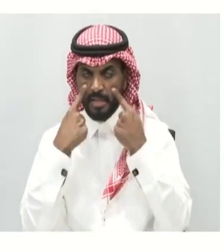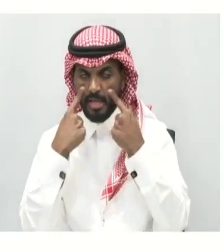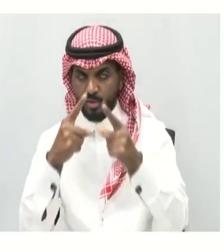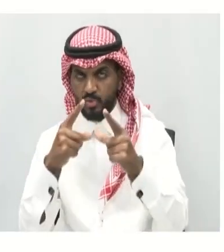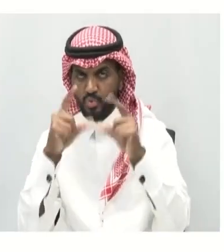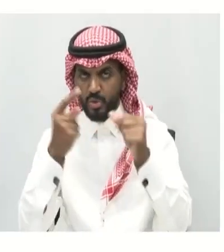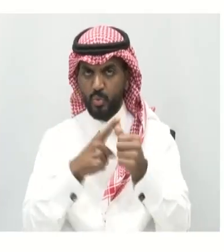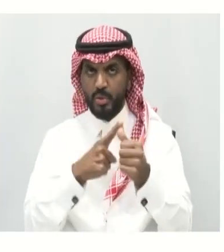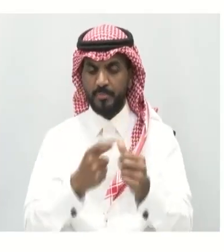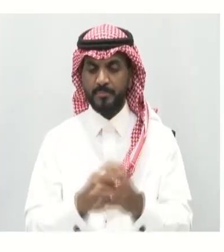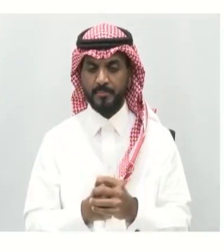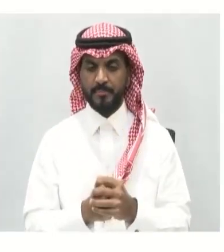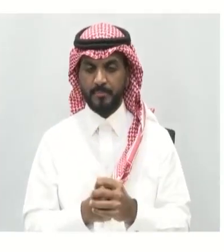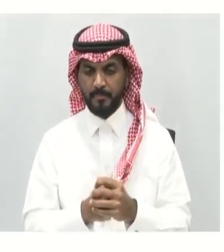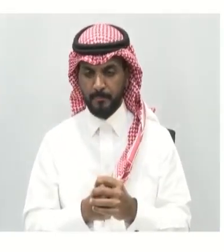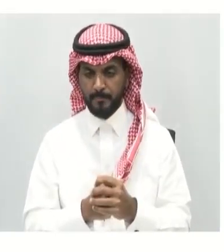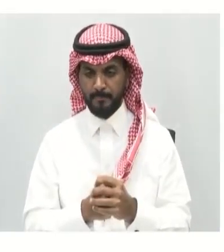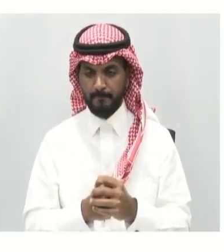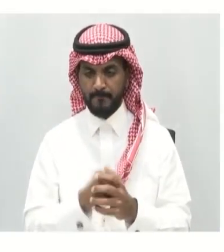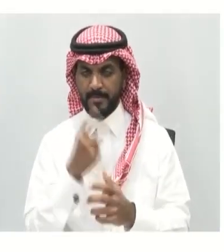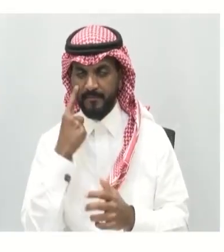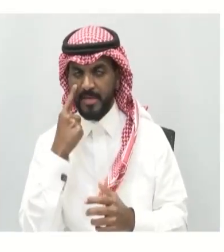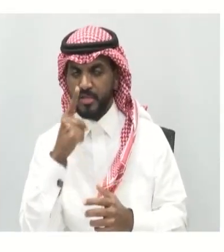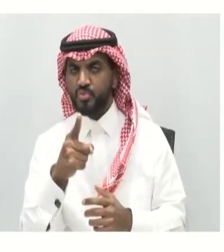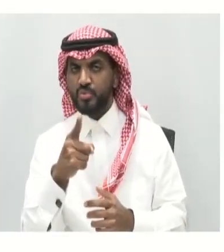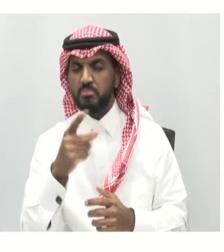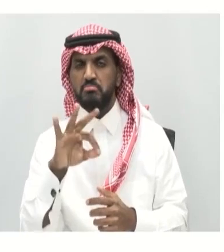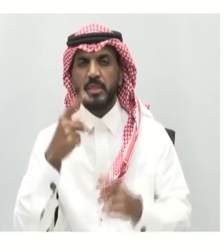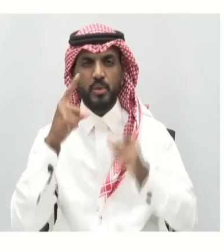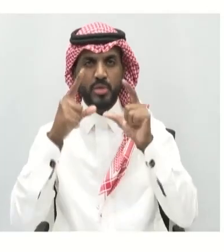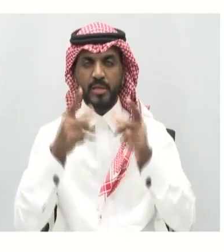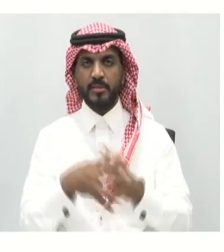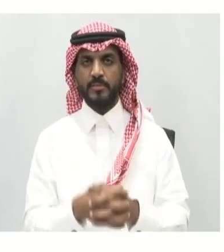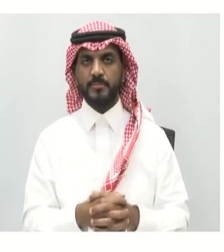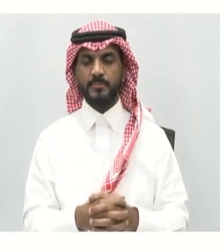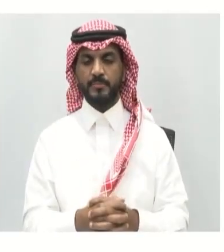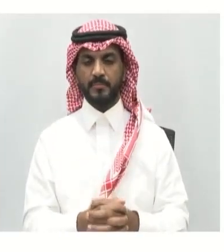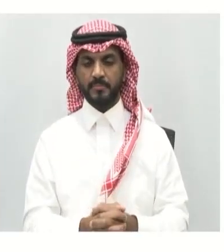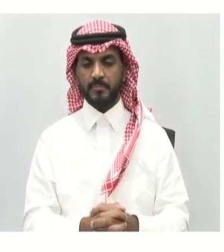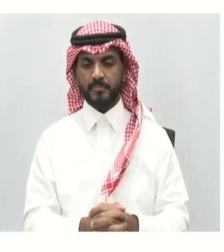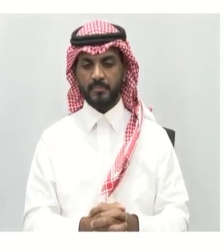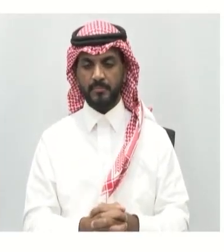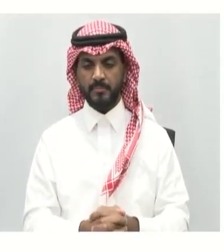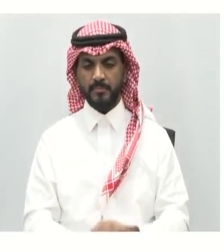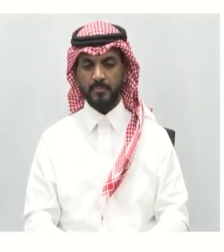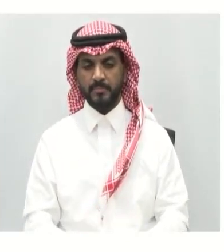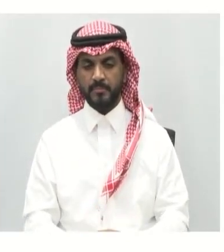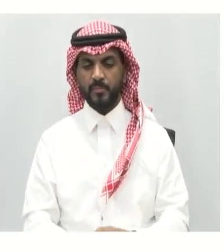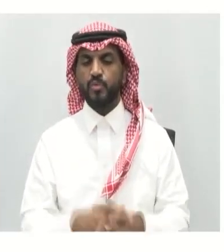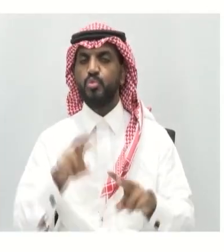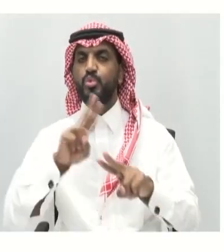الاولى انا بالصوره هذه ماذا اشاهد تزين